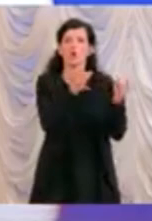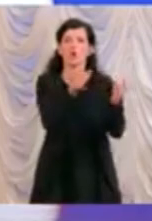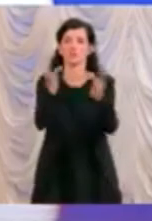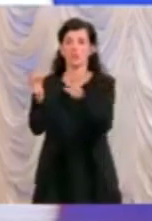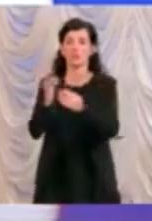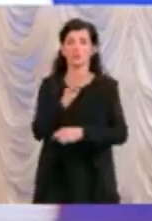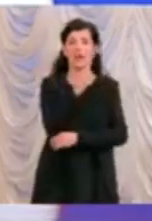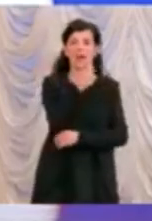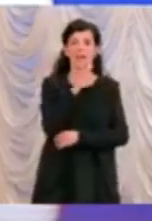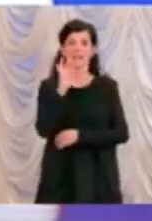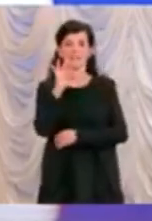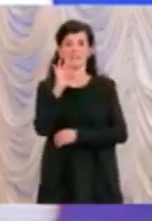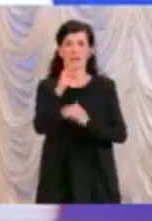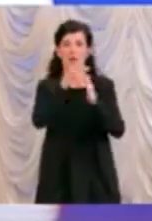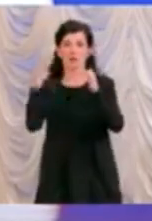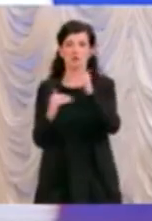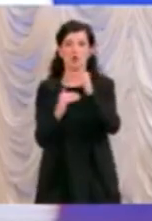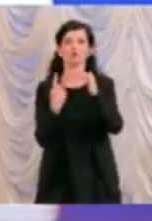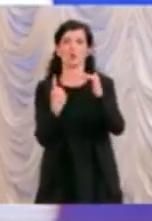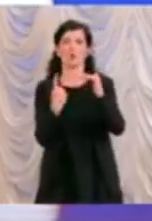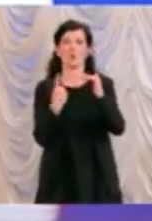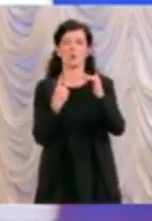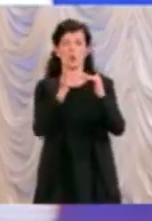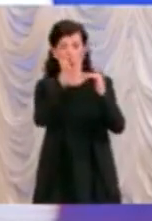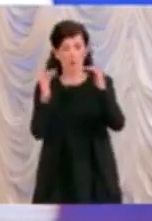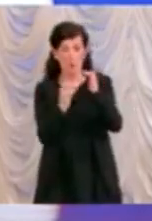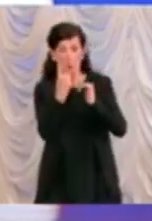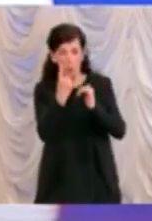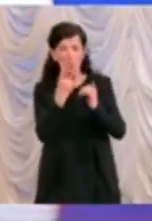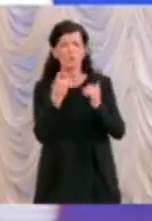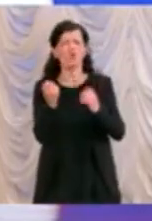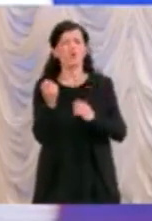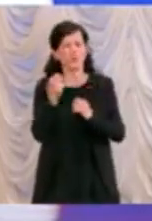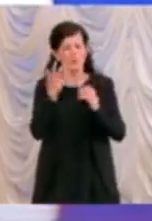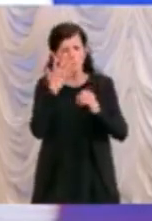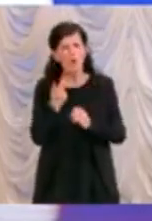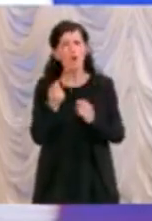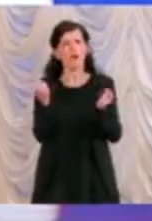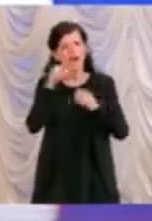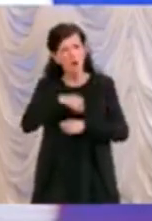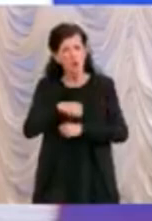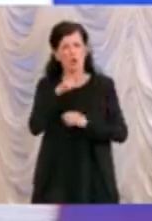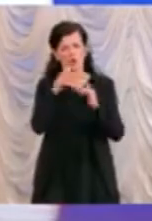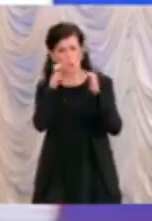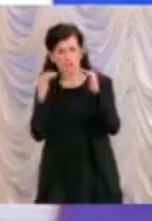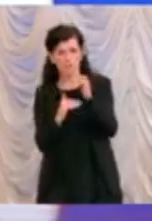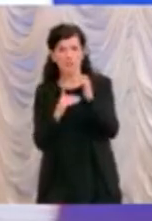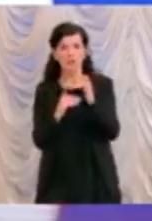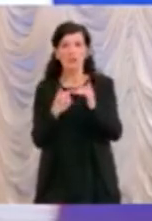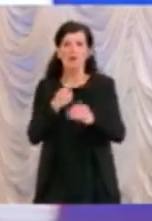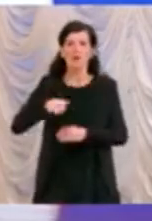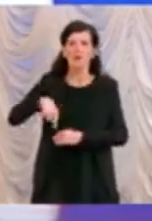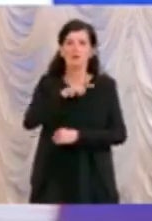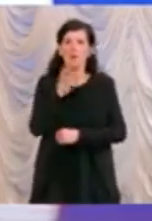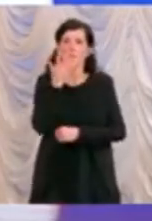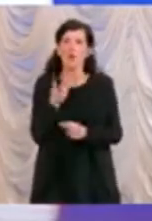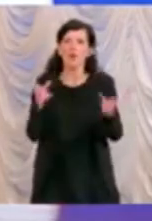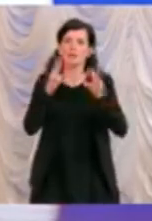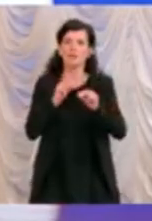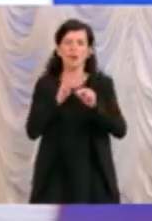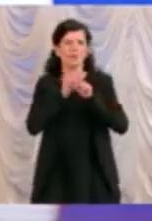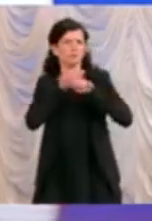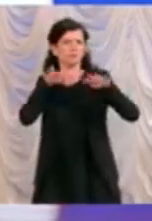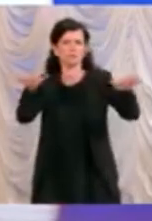0 al di sotto di 1 abbassarlo sempre più non possiamo permetterci una riesplosione una ricrescita